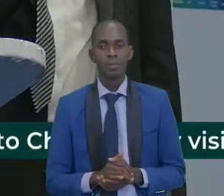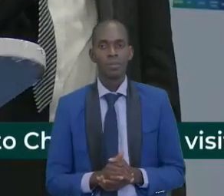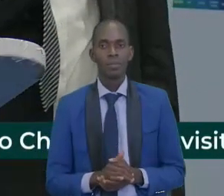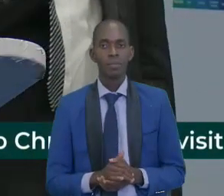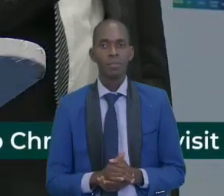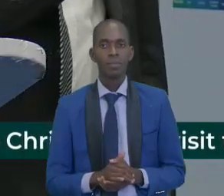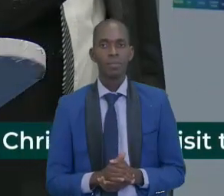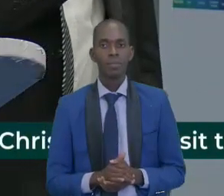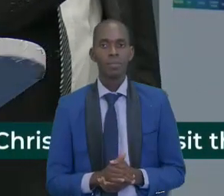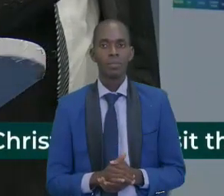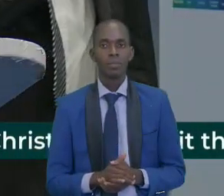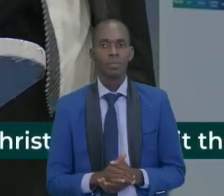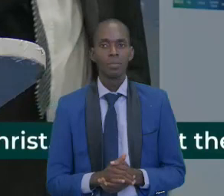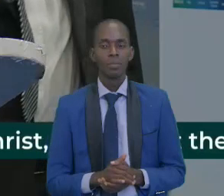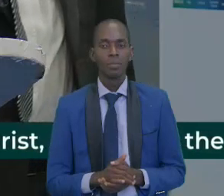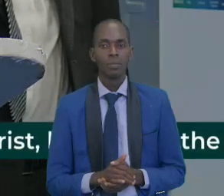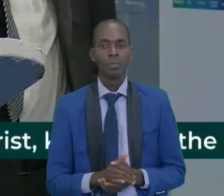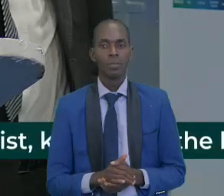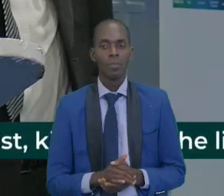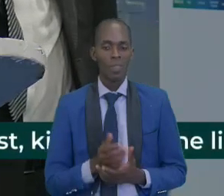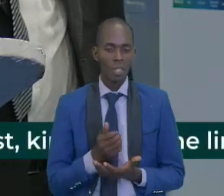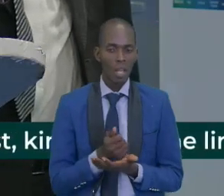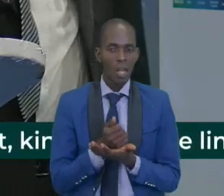Aidez-les rapidement, rapidement. Help them quickly.